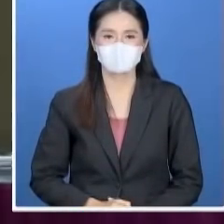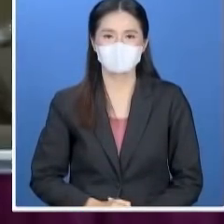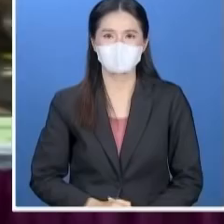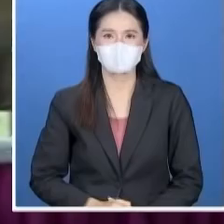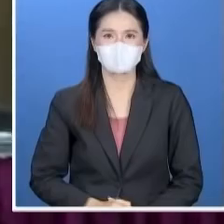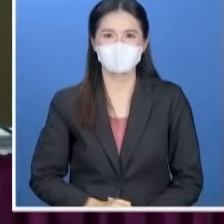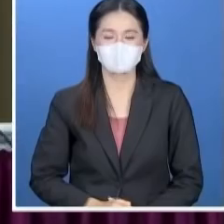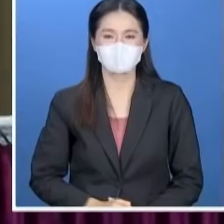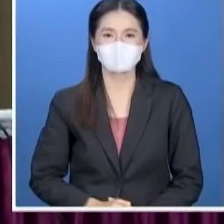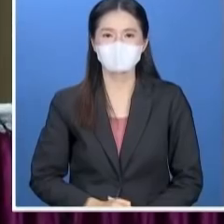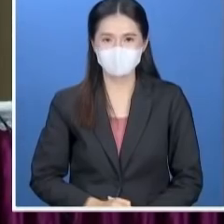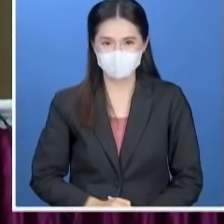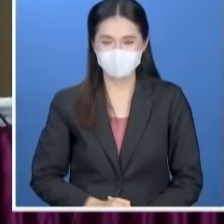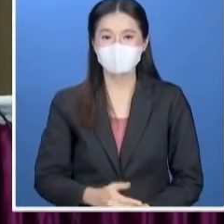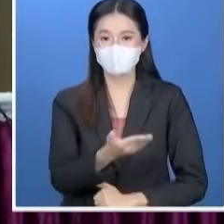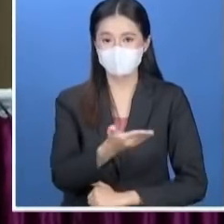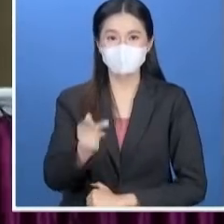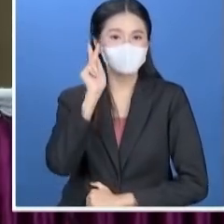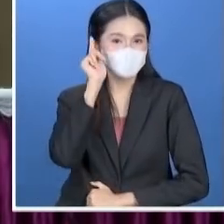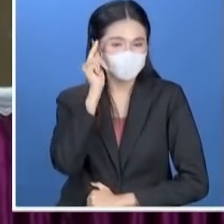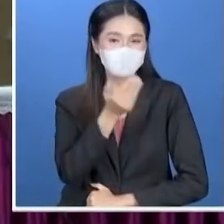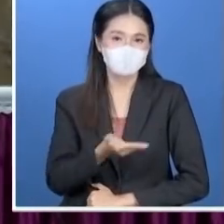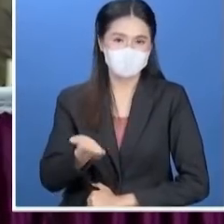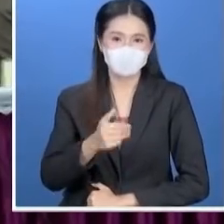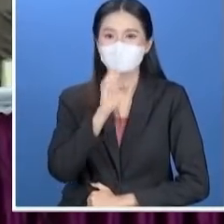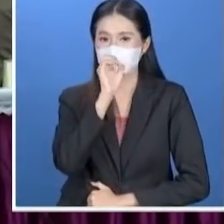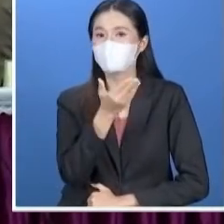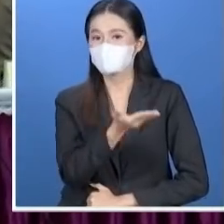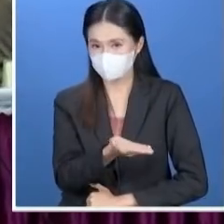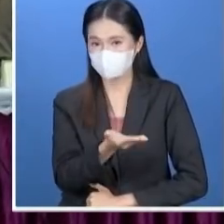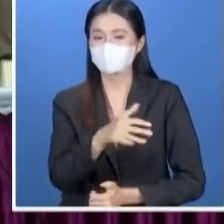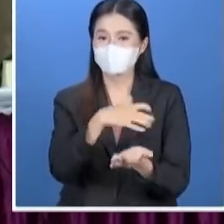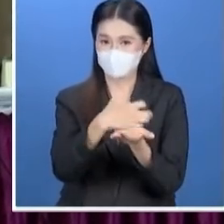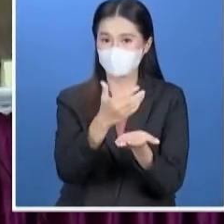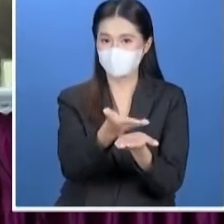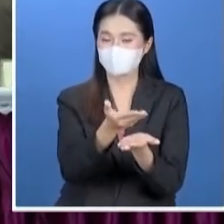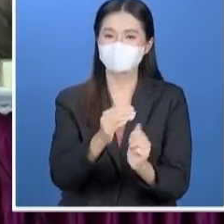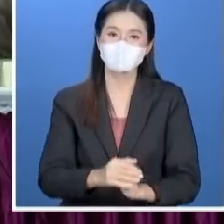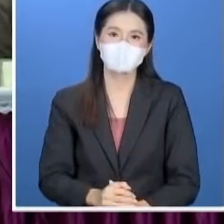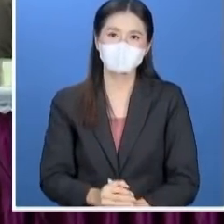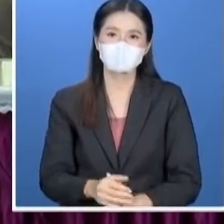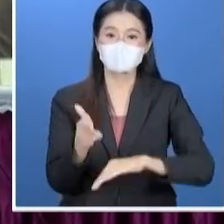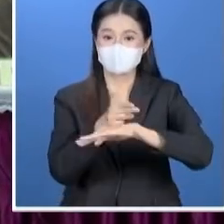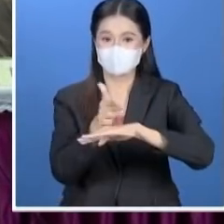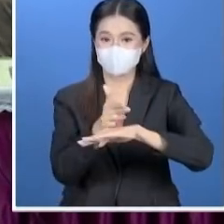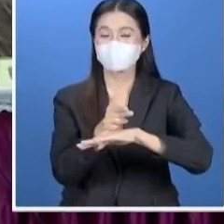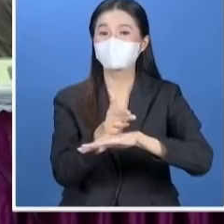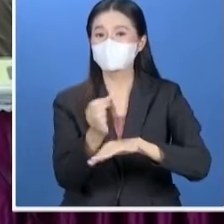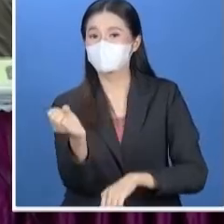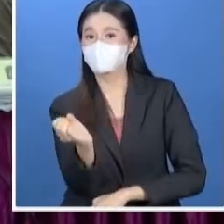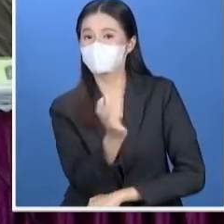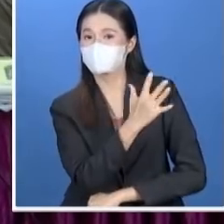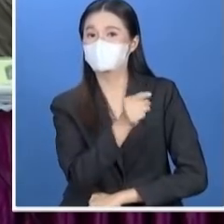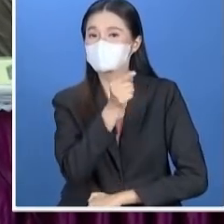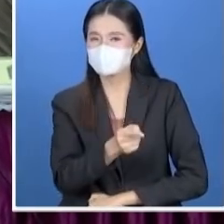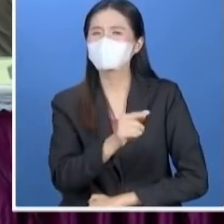ครับครับเรียนสื่อมวลชนนะครับอย่างที่ผมกล่าวในต้นว่าคลิปในการนำเสนอนั้นเป็น